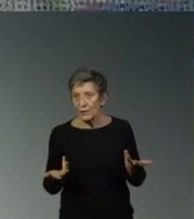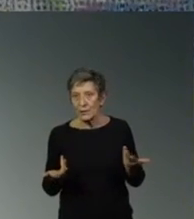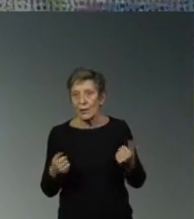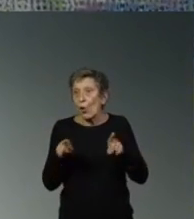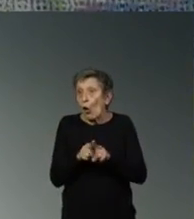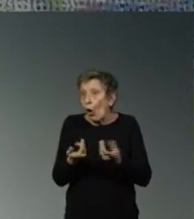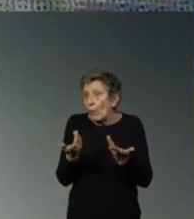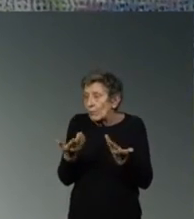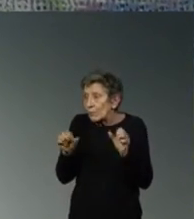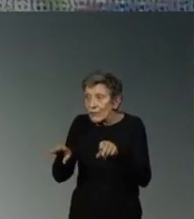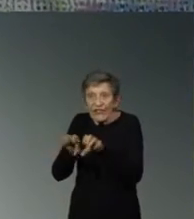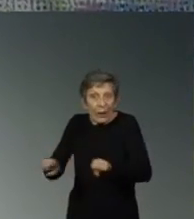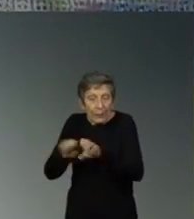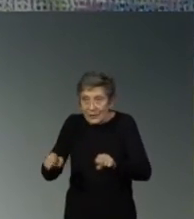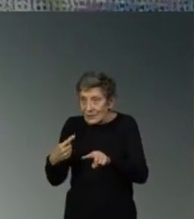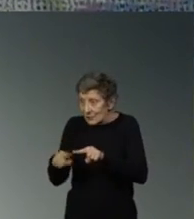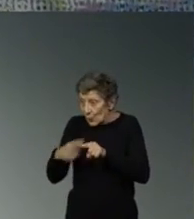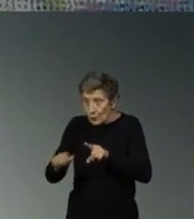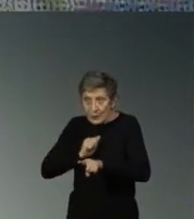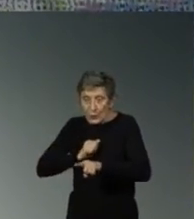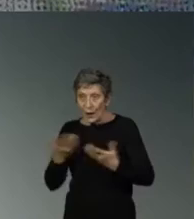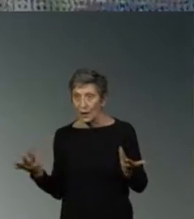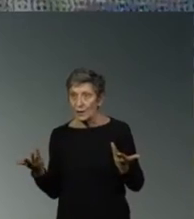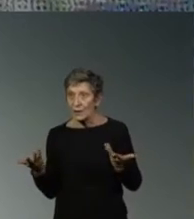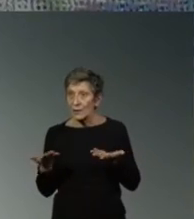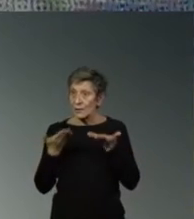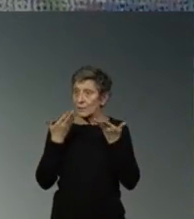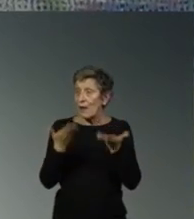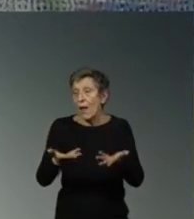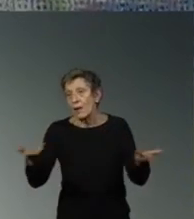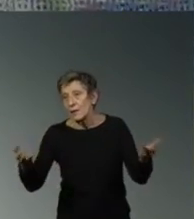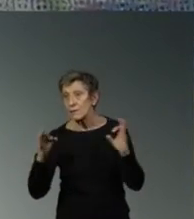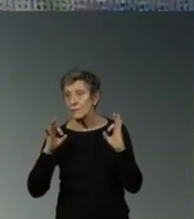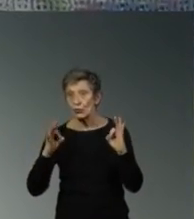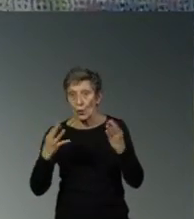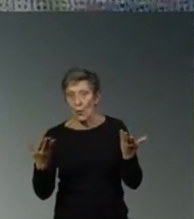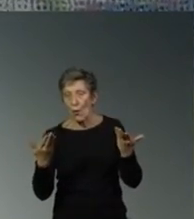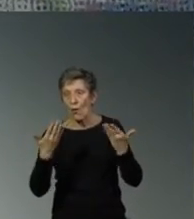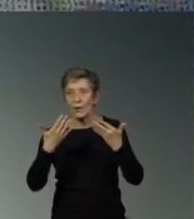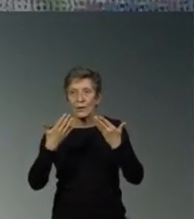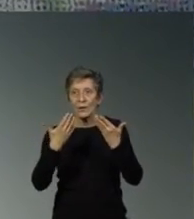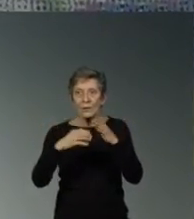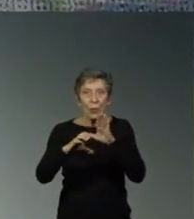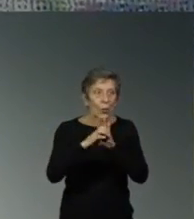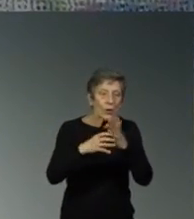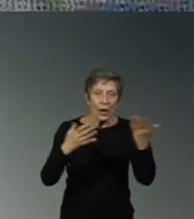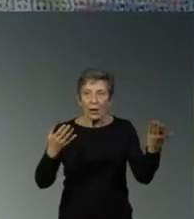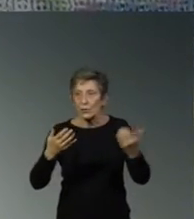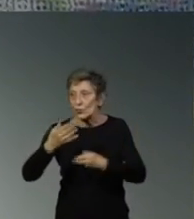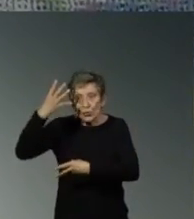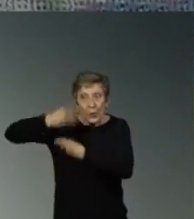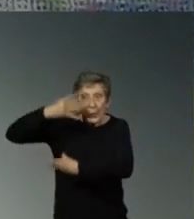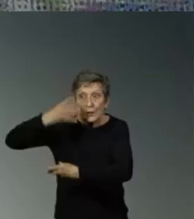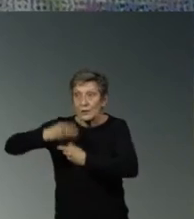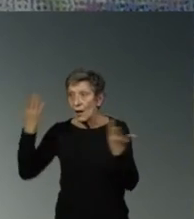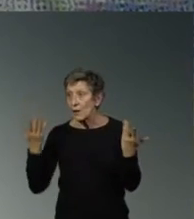confectionne quelque chose, qu'on personnalise quelque chose, mais c'est là que le codage finalement c'est et que la démarche en fait d'apprentissage